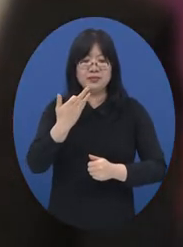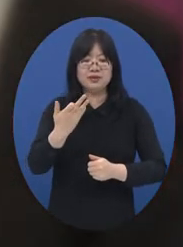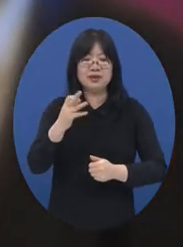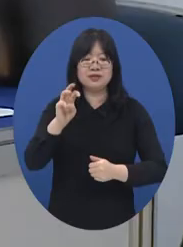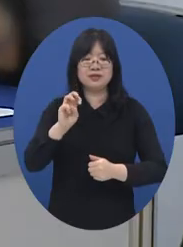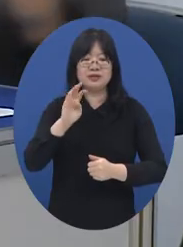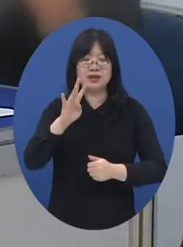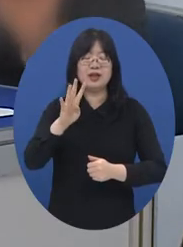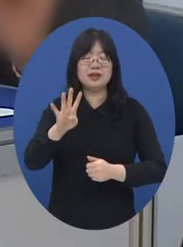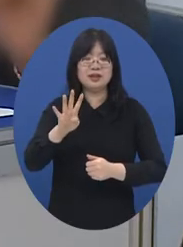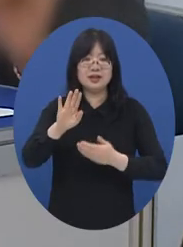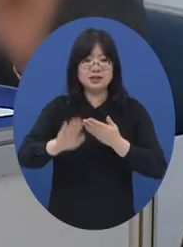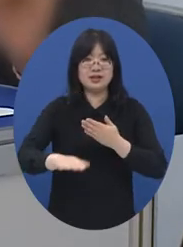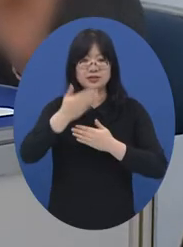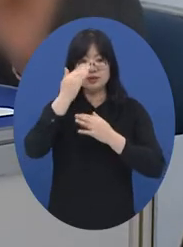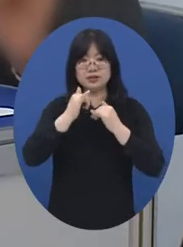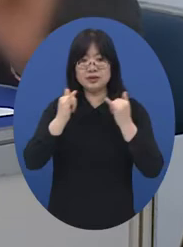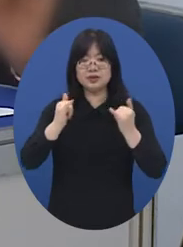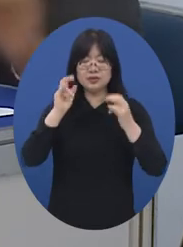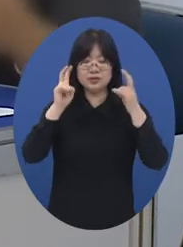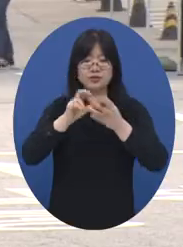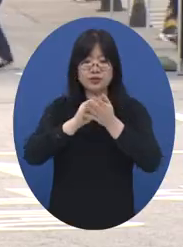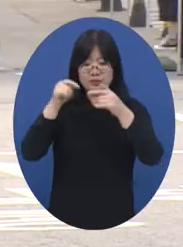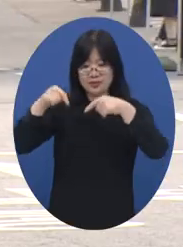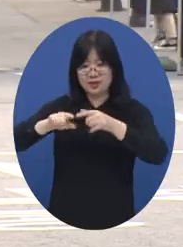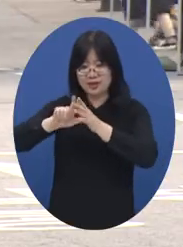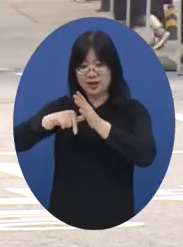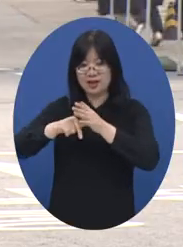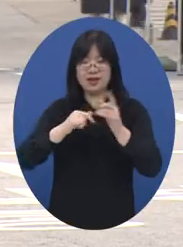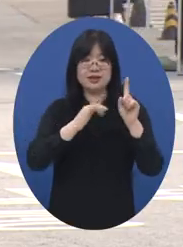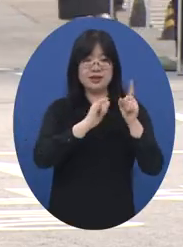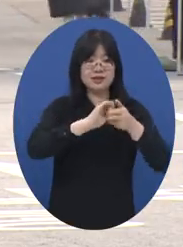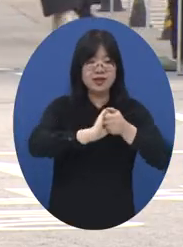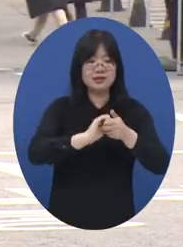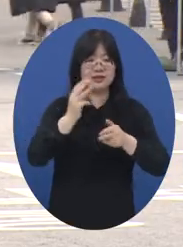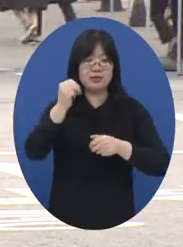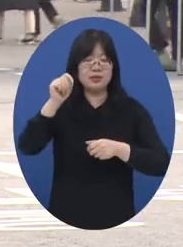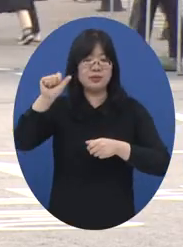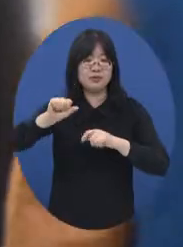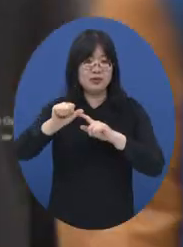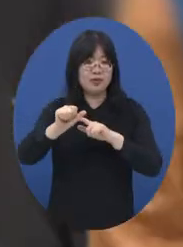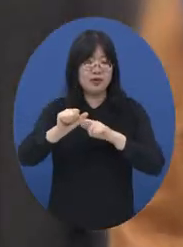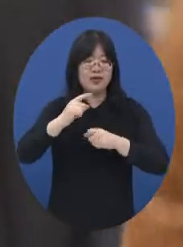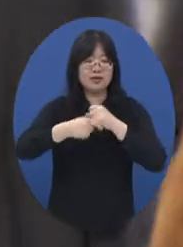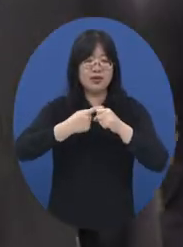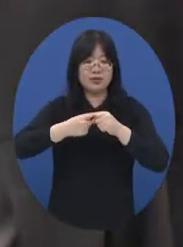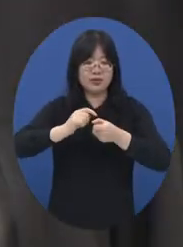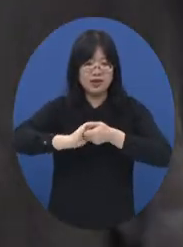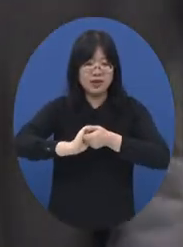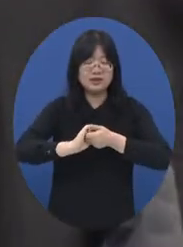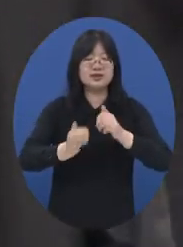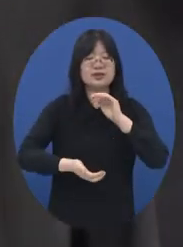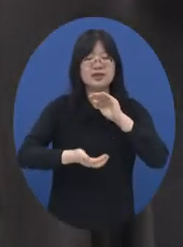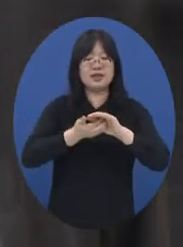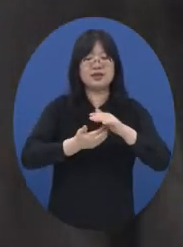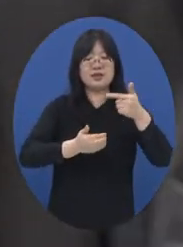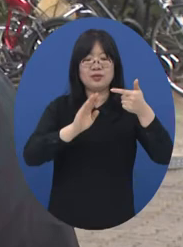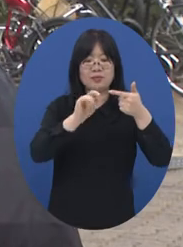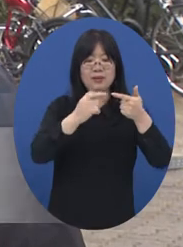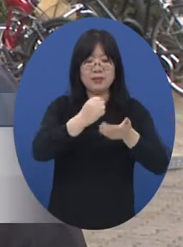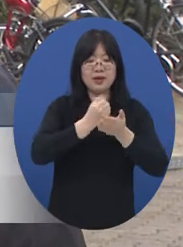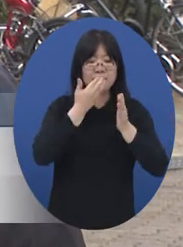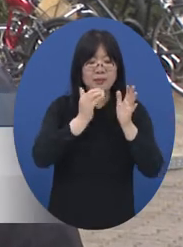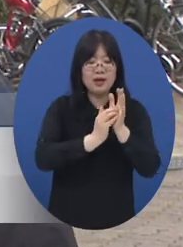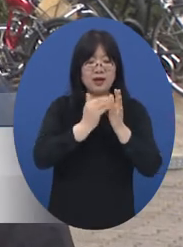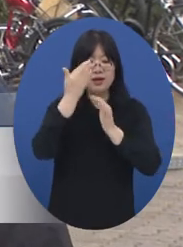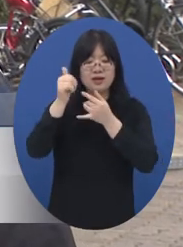34세 이하 청년들이 취업 면접을 볼 경우 1인당 3만 5천원씩 연간 최대 6번까지 받을 수 있습니다